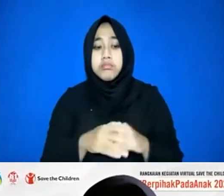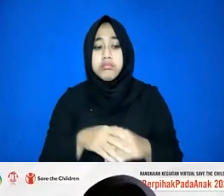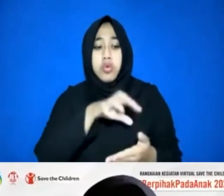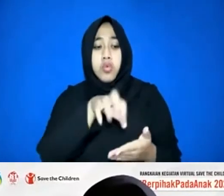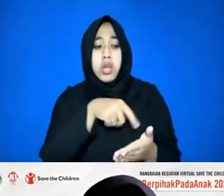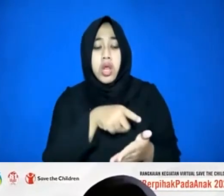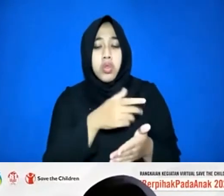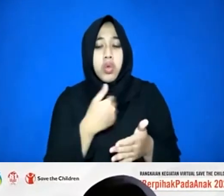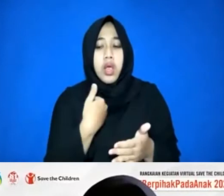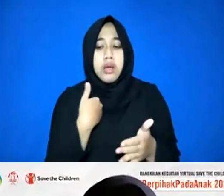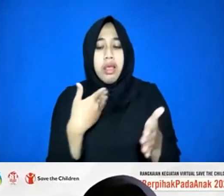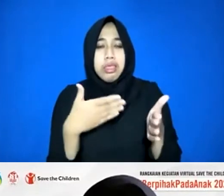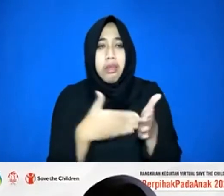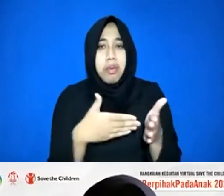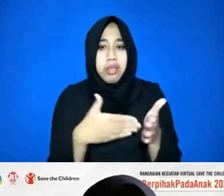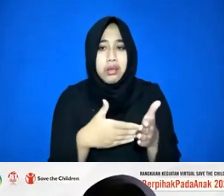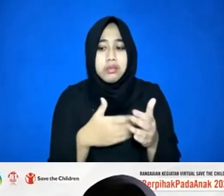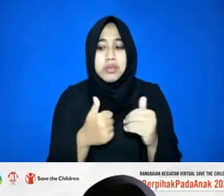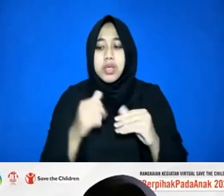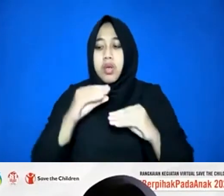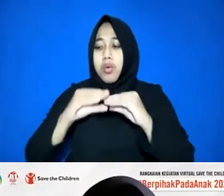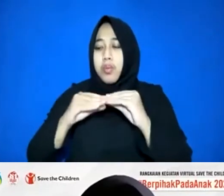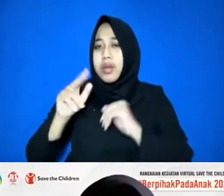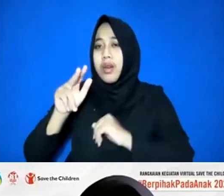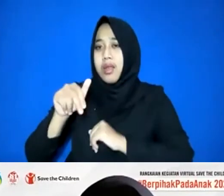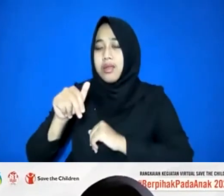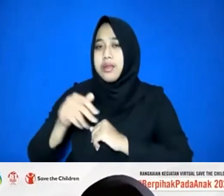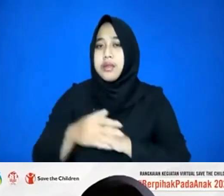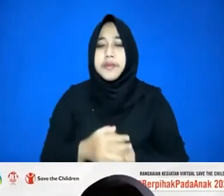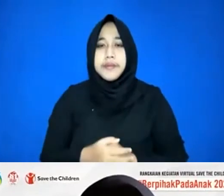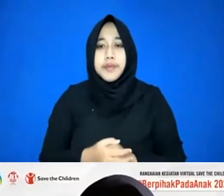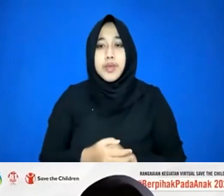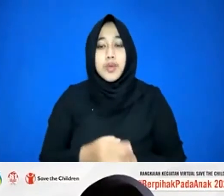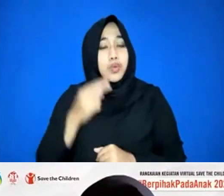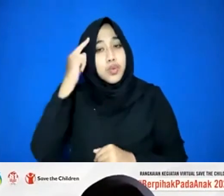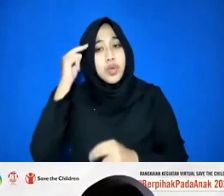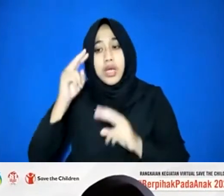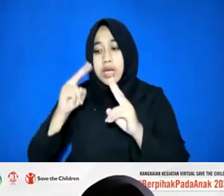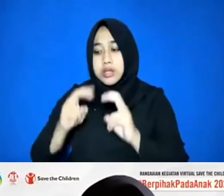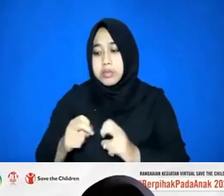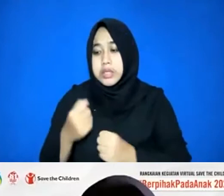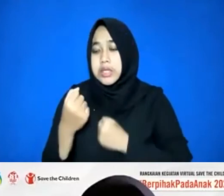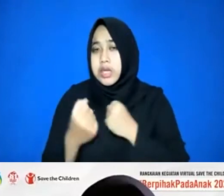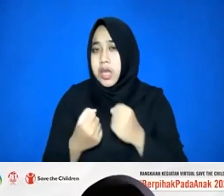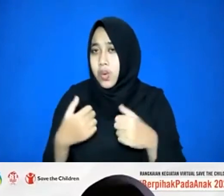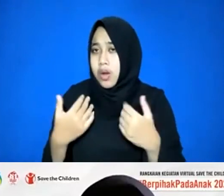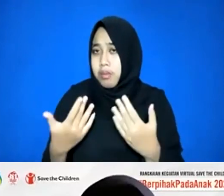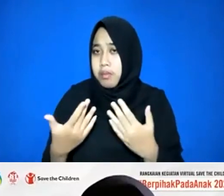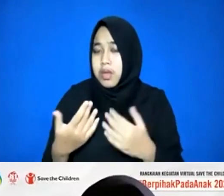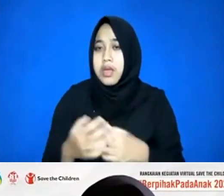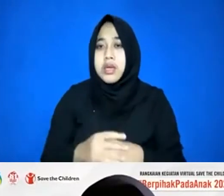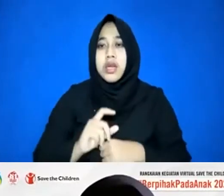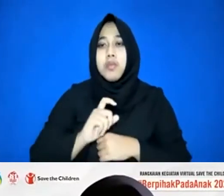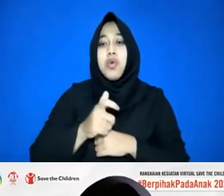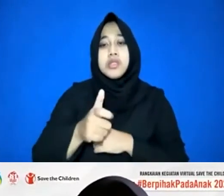tersebut keterbatasan nanti bisa berkoordinasi lagi. Jadi sementara untuk asesmennya nanti dilakukan sambil jalan